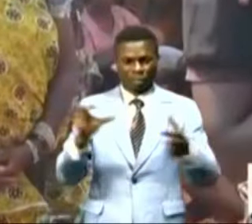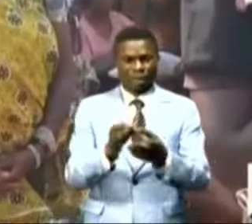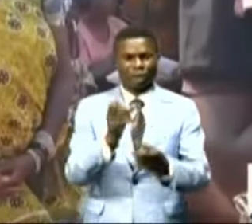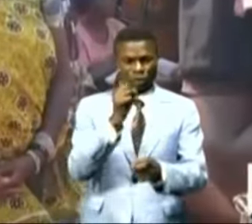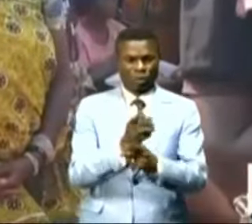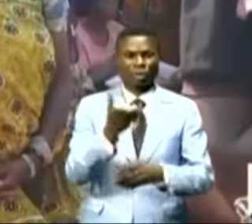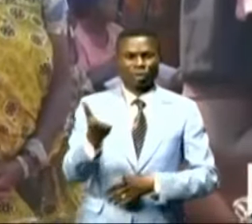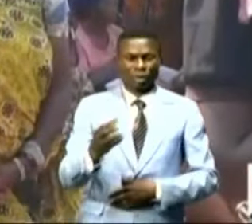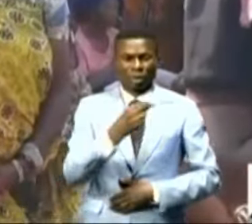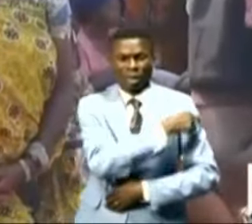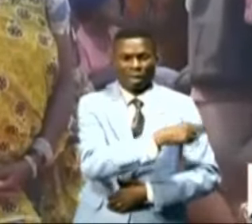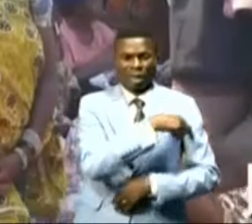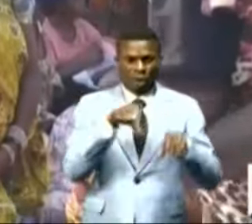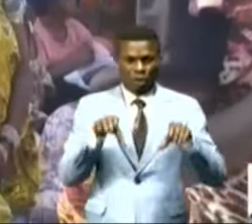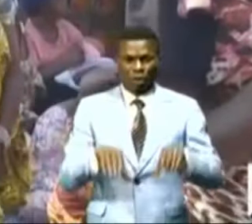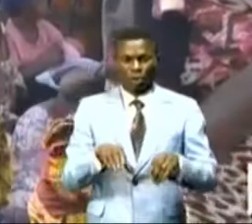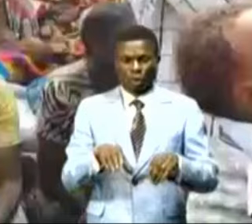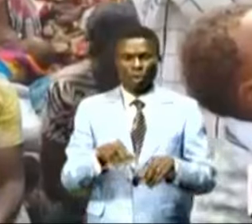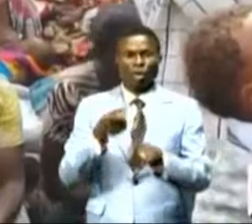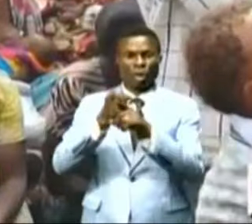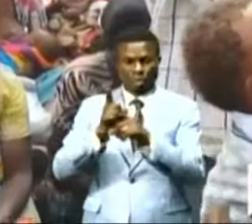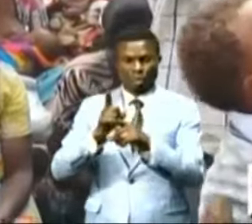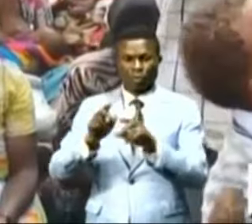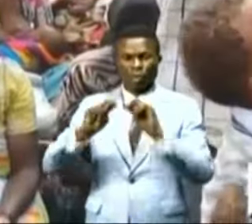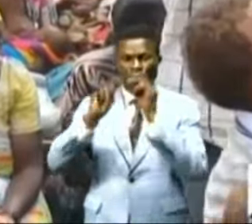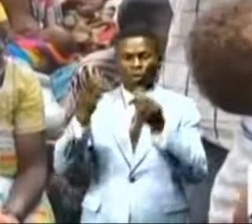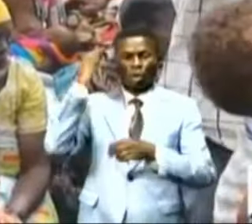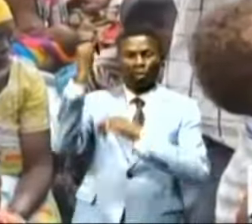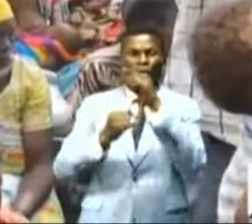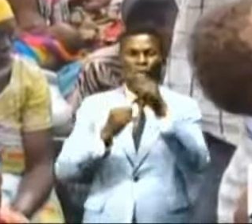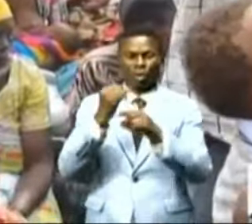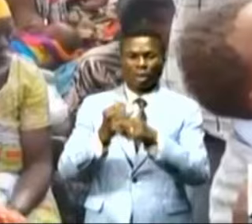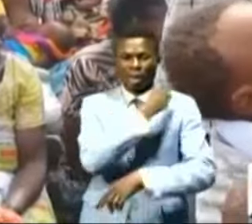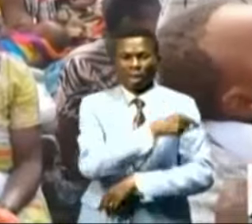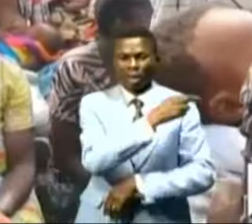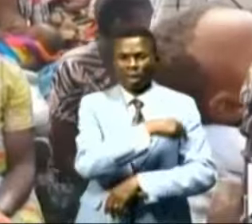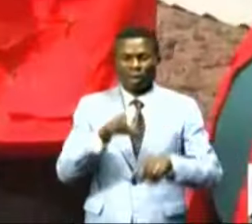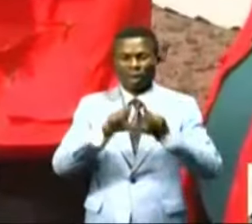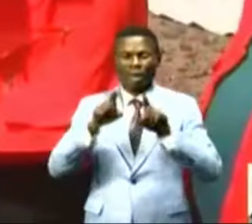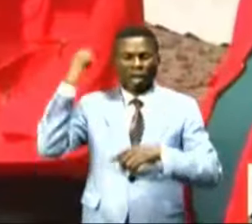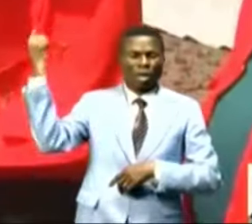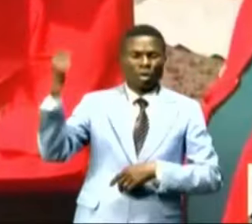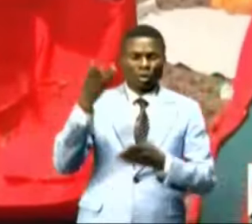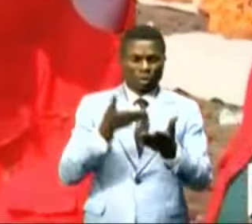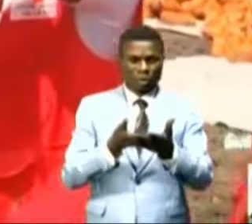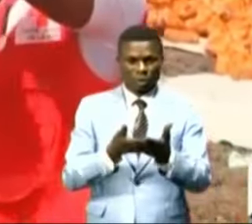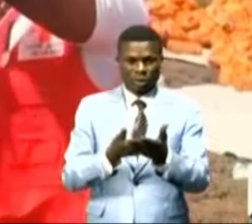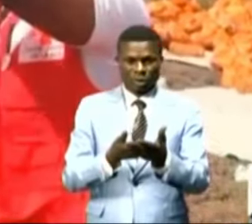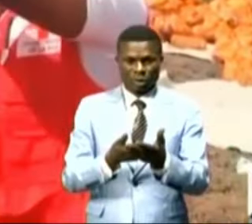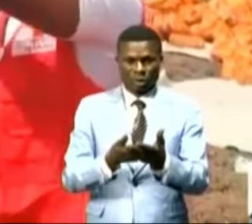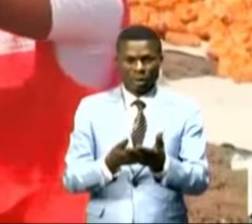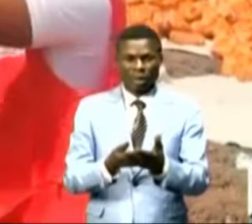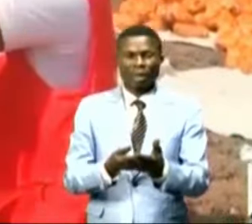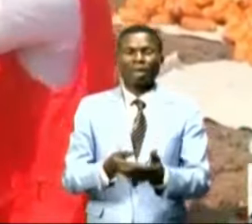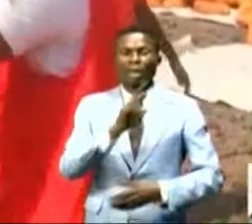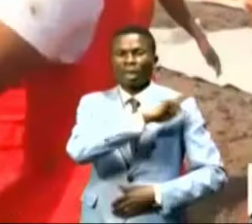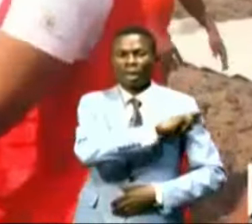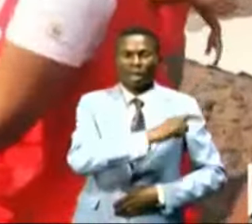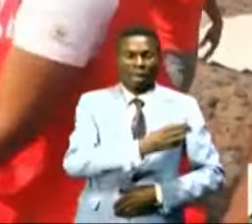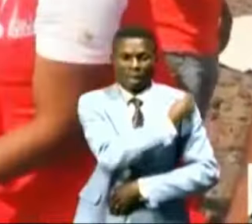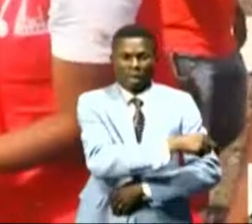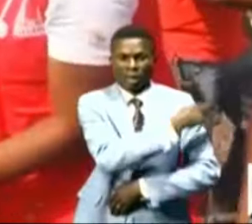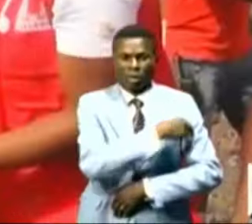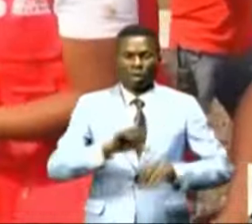que la Croix-Rouge de la RDC fait partie du mouvement international de la Croix-Rouge et du Croissant Rouge. Et la Croix-Rouge de la RDC est une